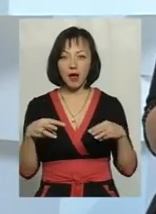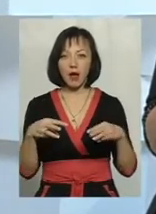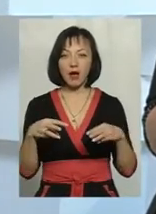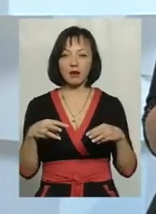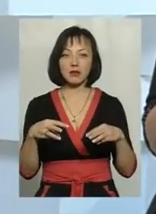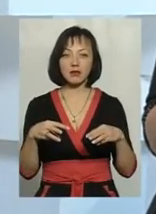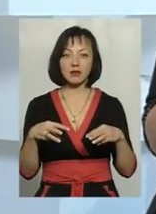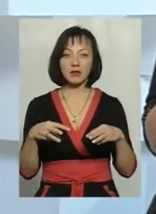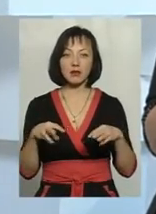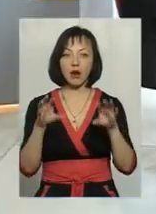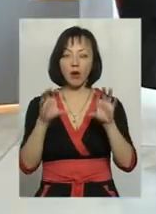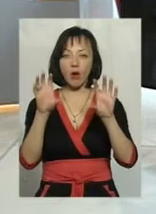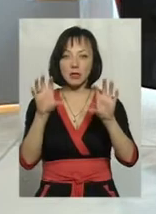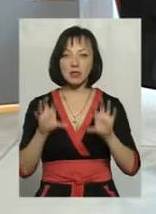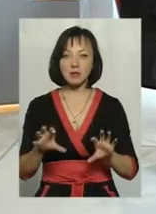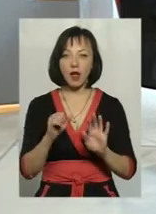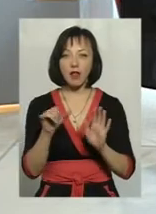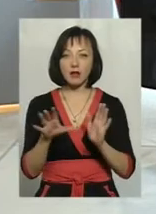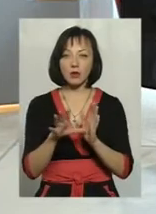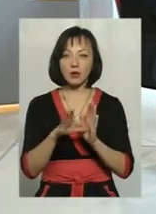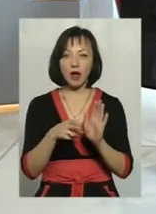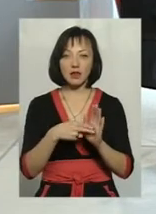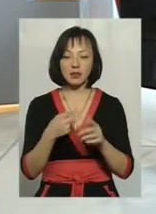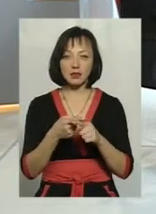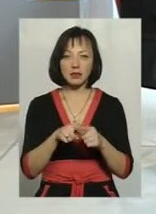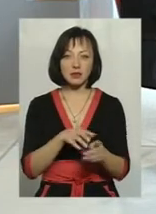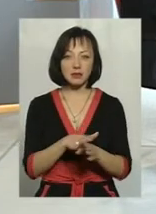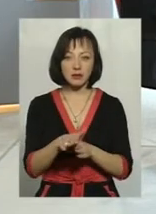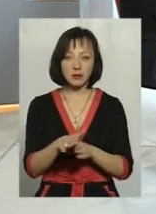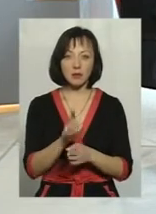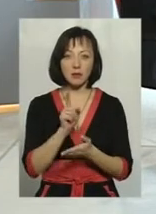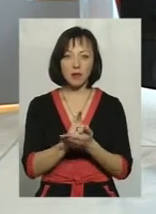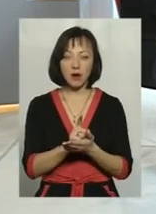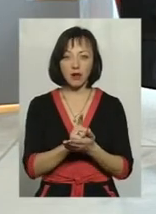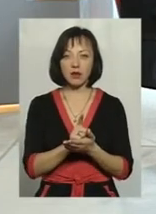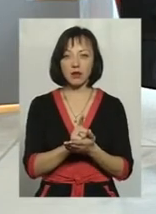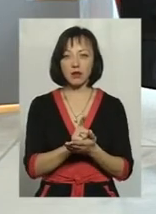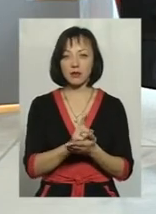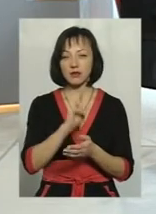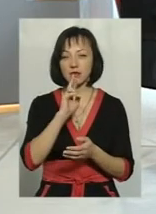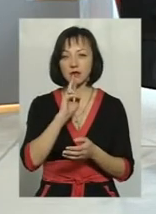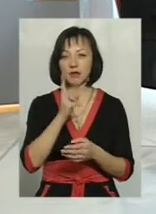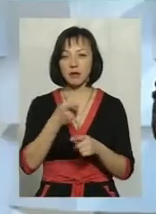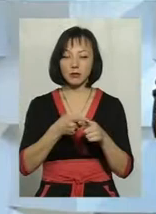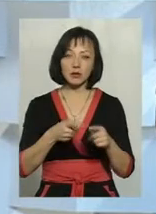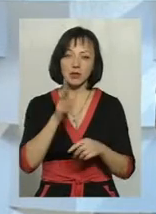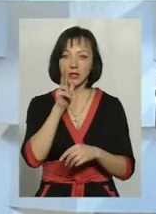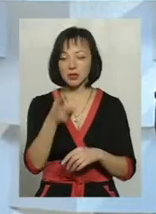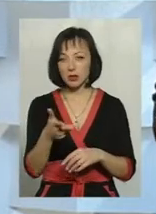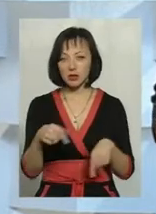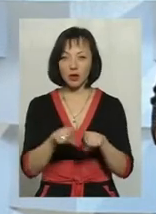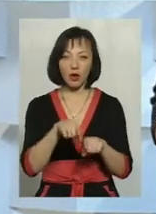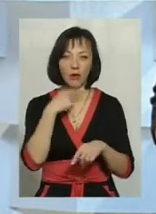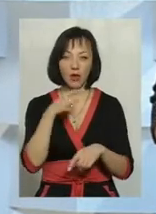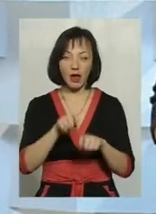акцизів. І правда, на реалізацію цих електронних акцизів має піти 2,5-3 роки, так принаймні